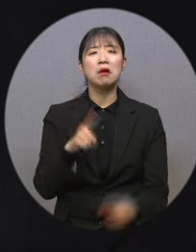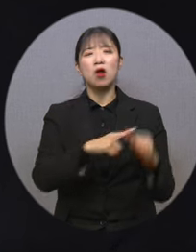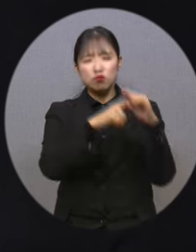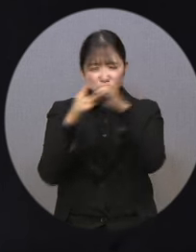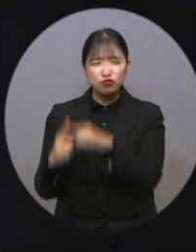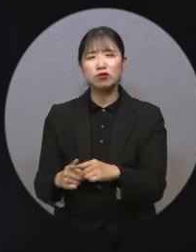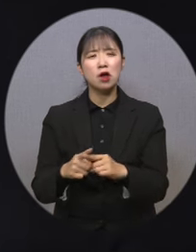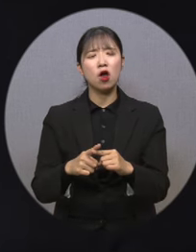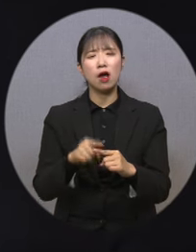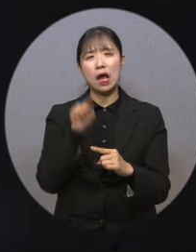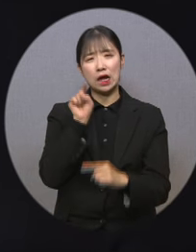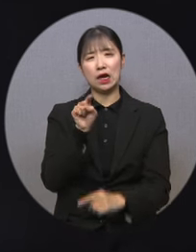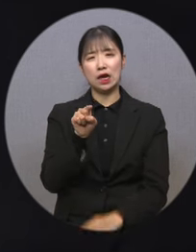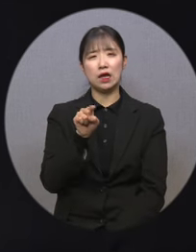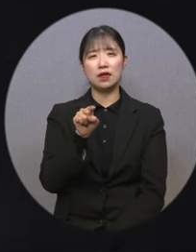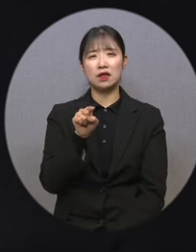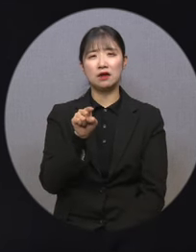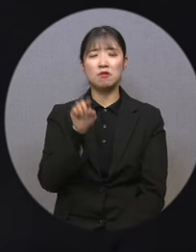무조건 그걸